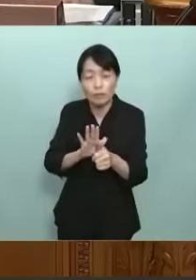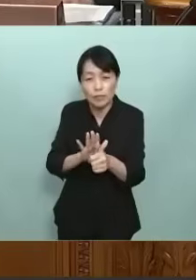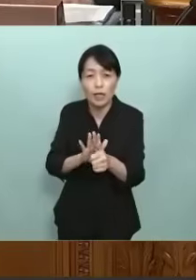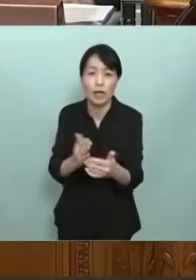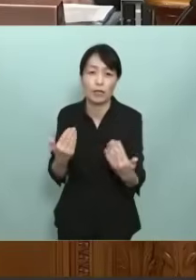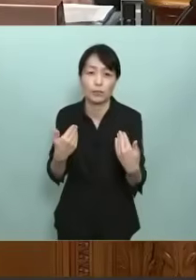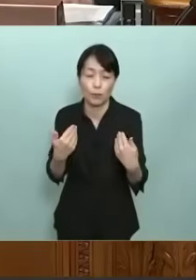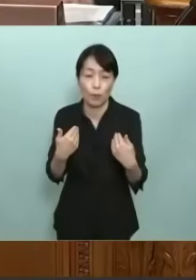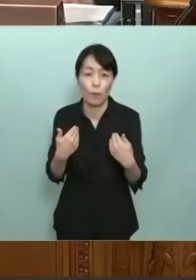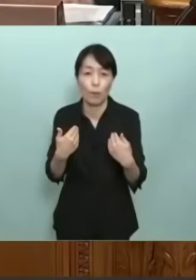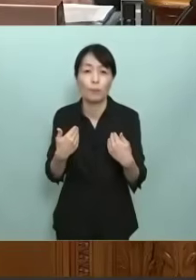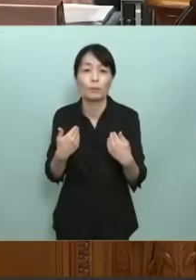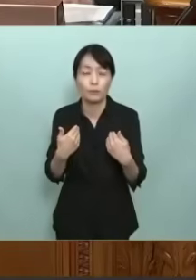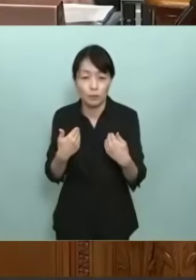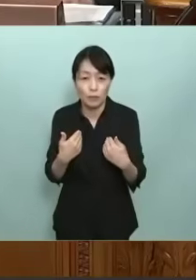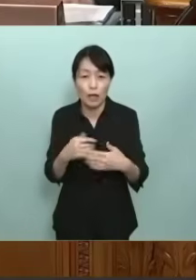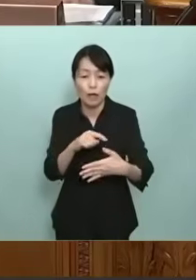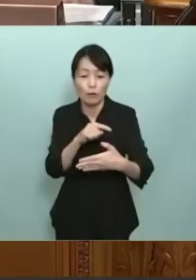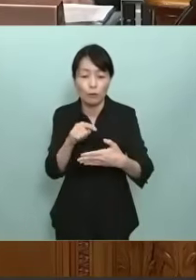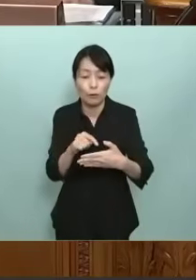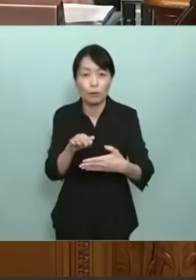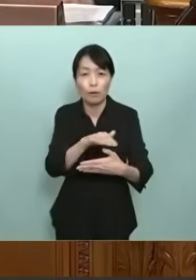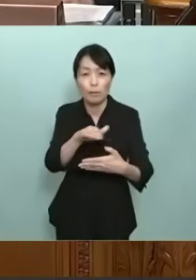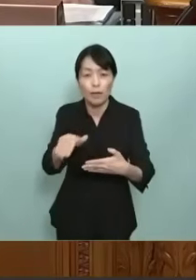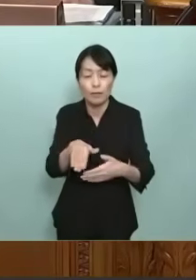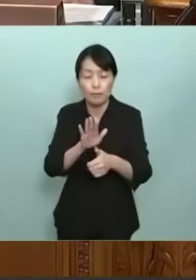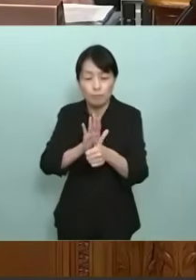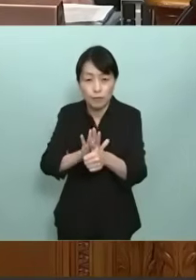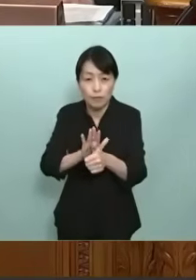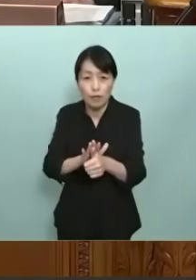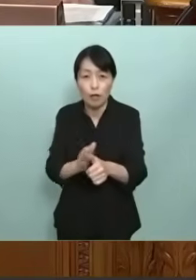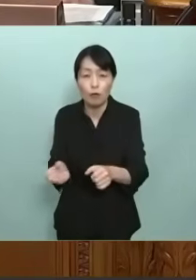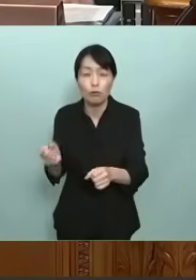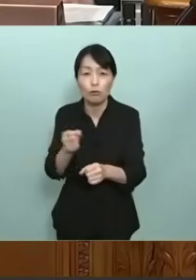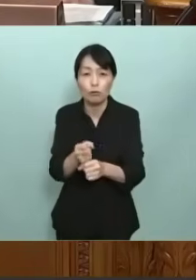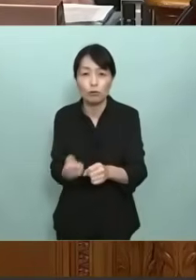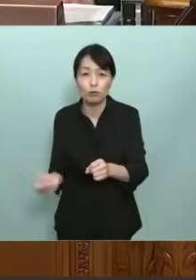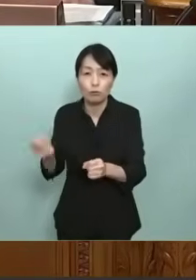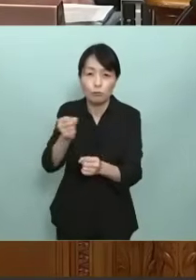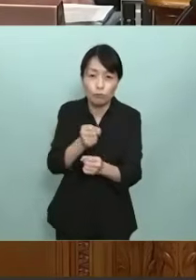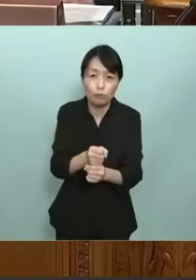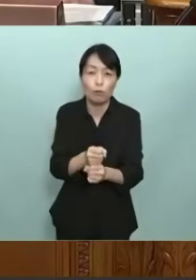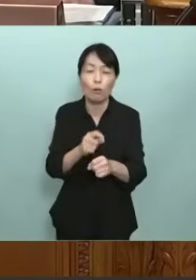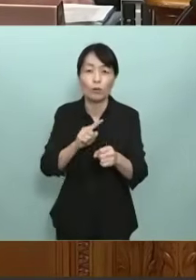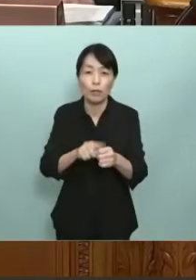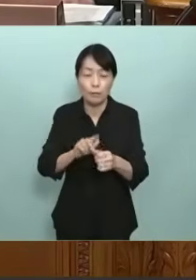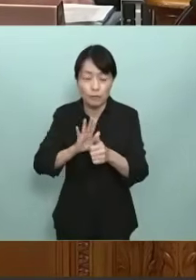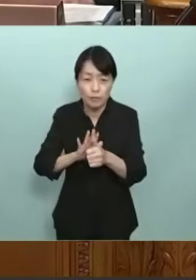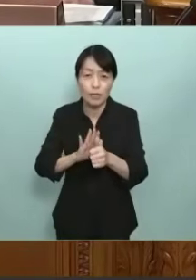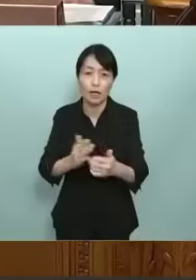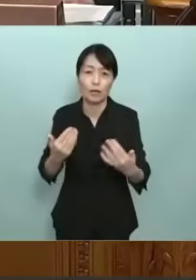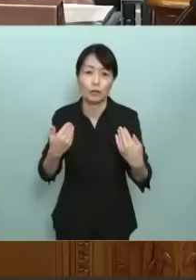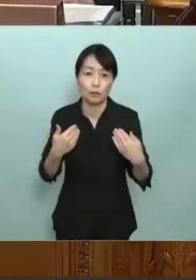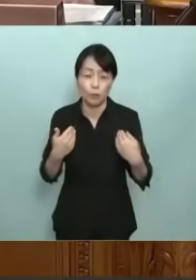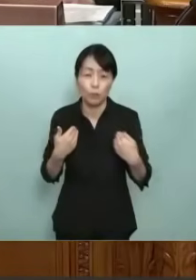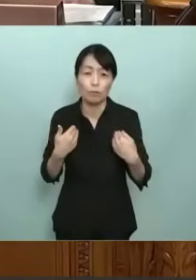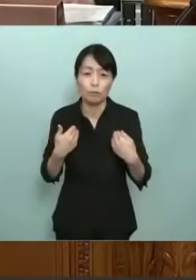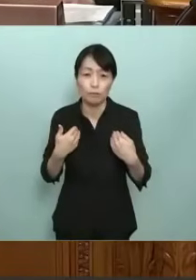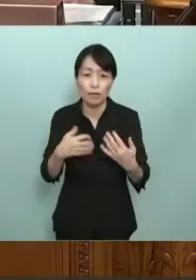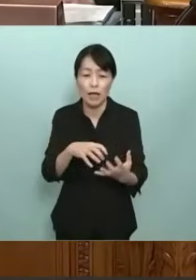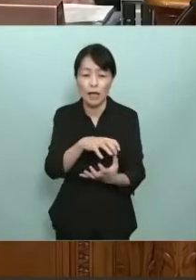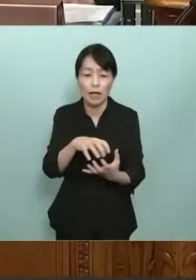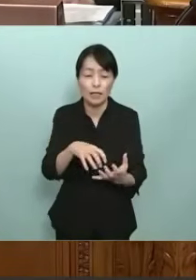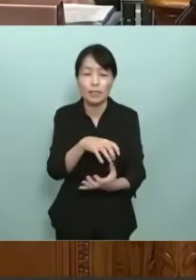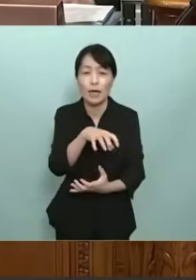ての皆さんを支え復旧復興に全力上げるべきです被災はではありませ